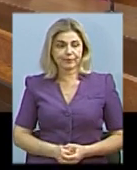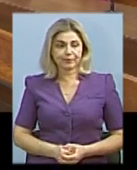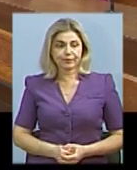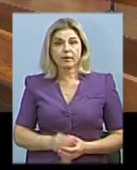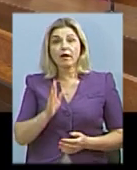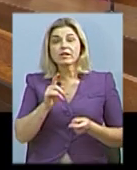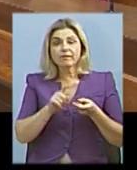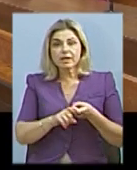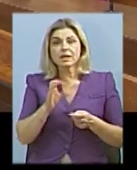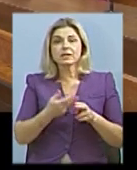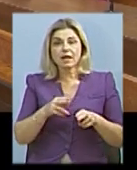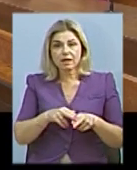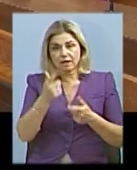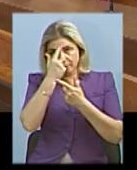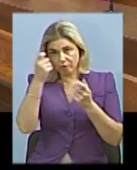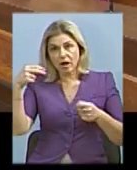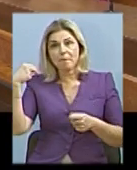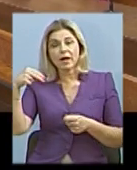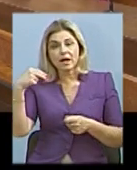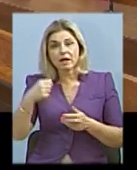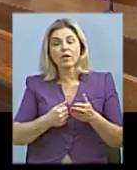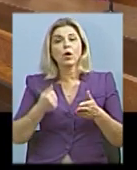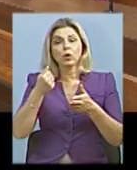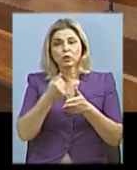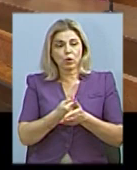В зв'язку з цим оголошується перерва до